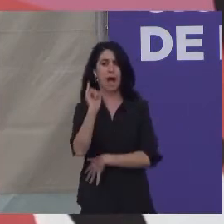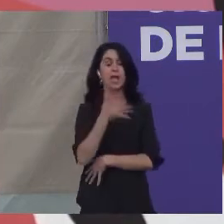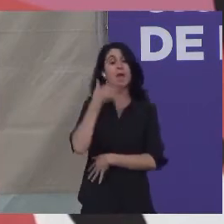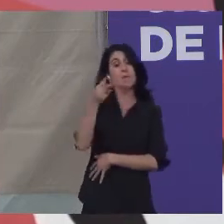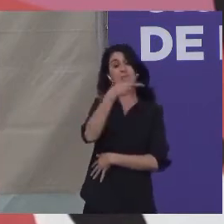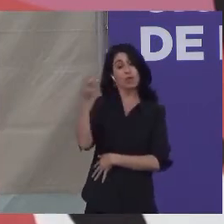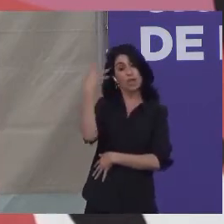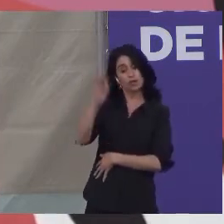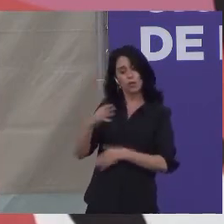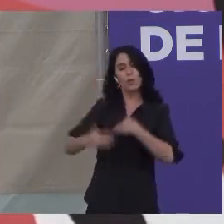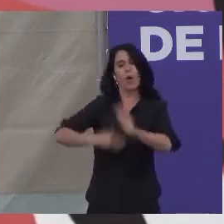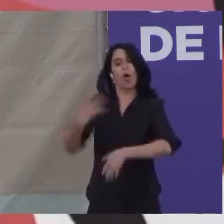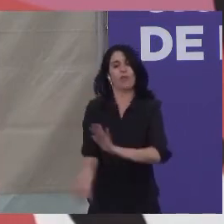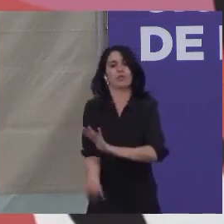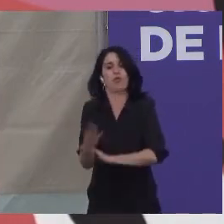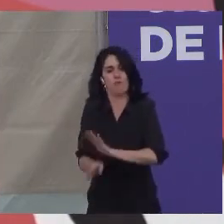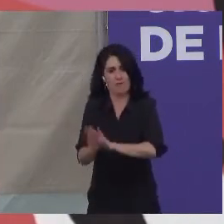250 que estan en procés.